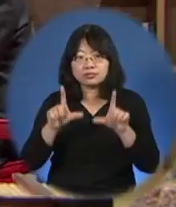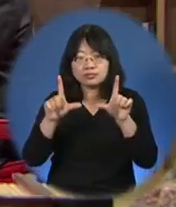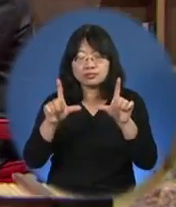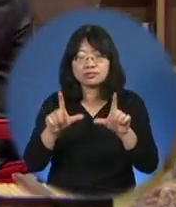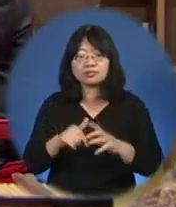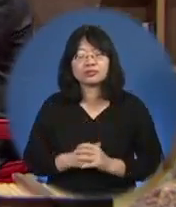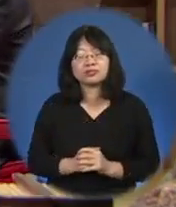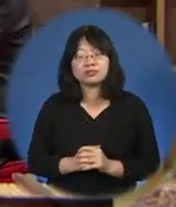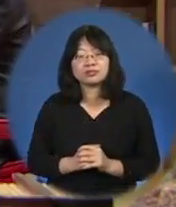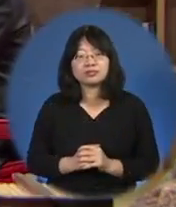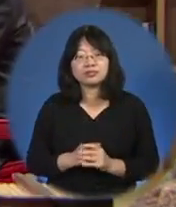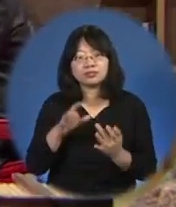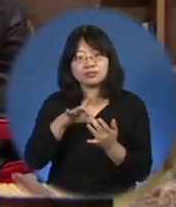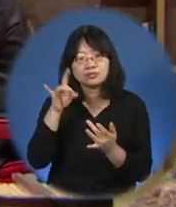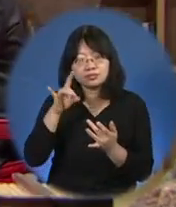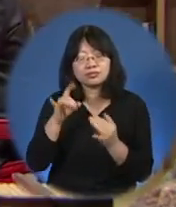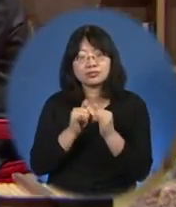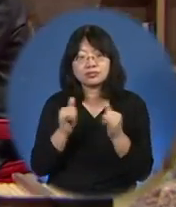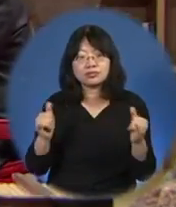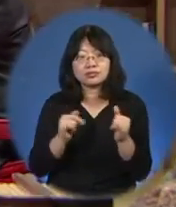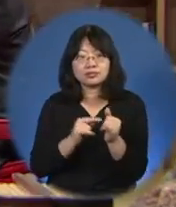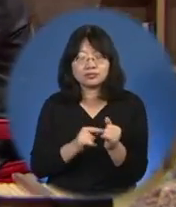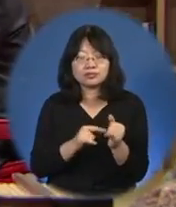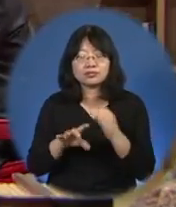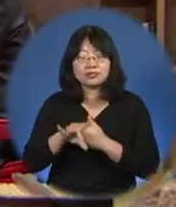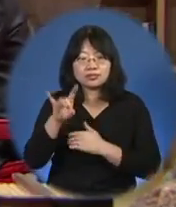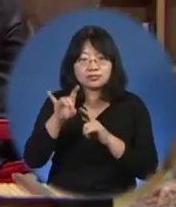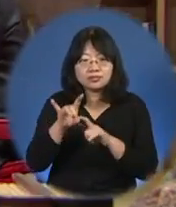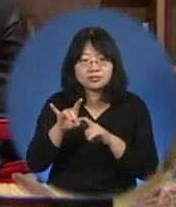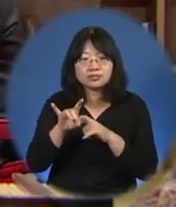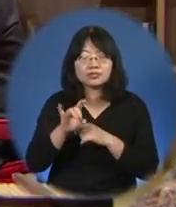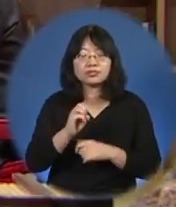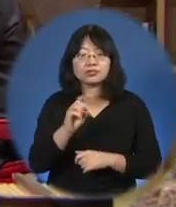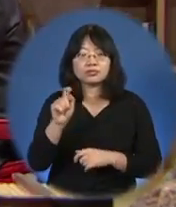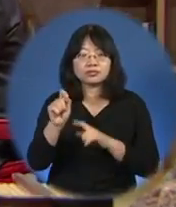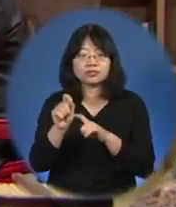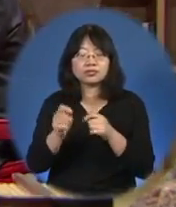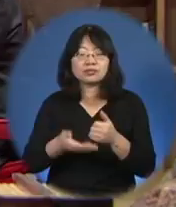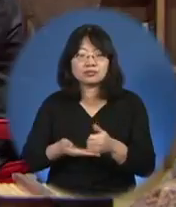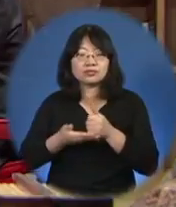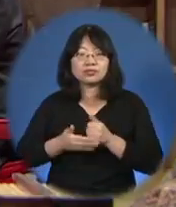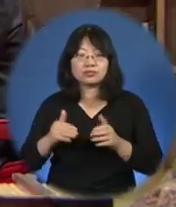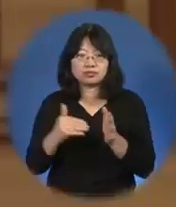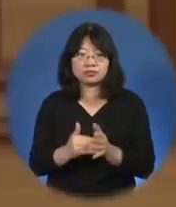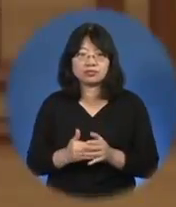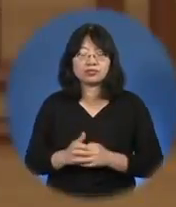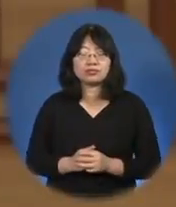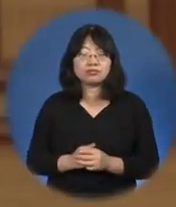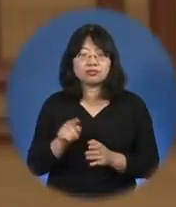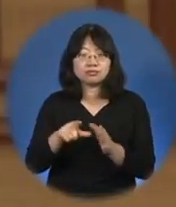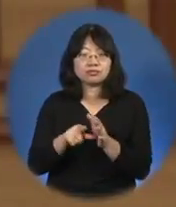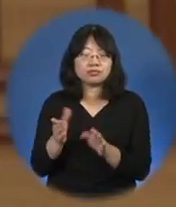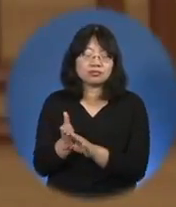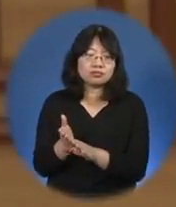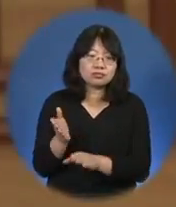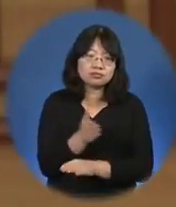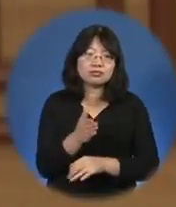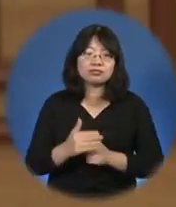16일에 그 선정된 분들을 처음 이제 오리엔테이션에 모셨습니다. 예, 예.